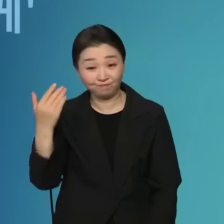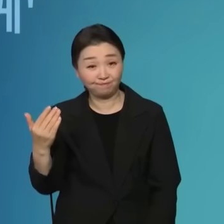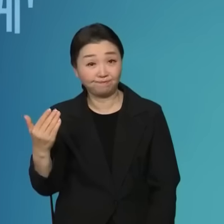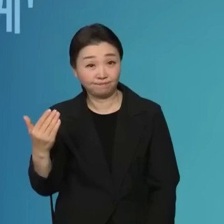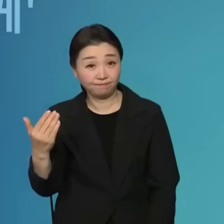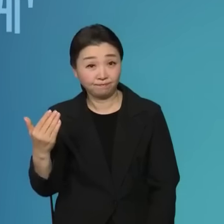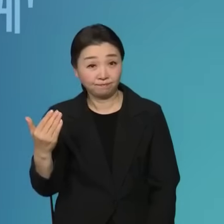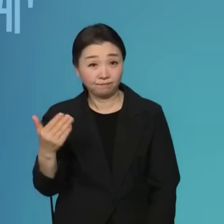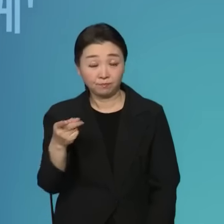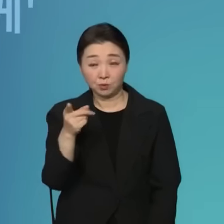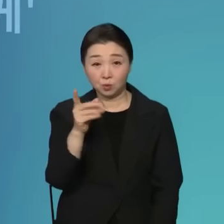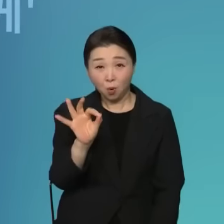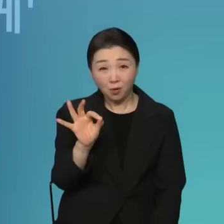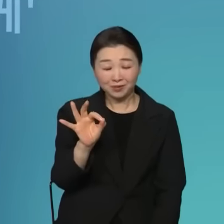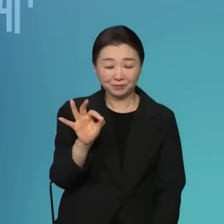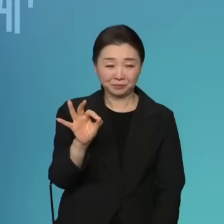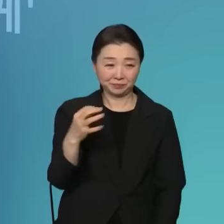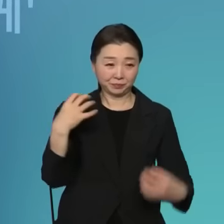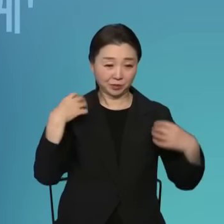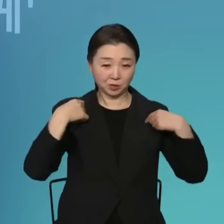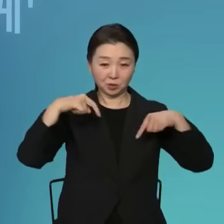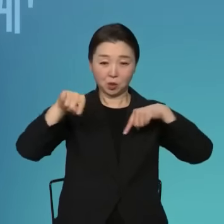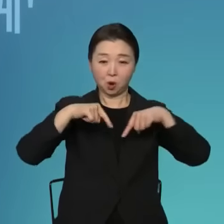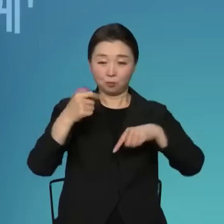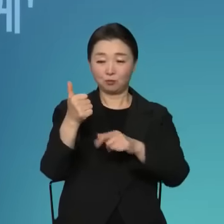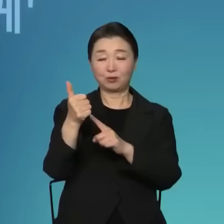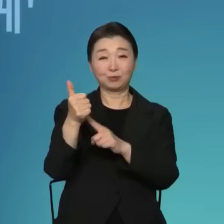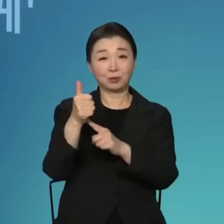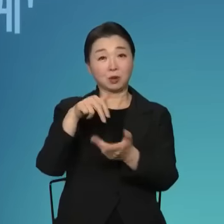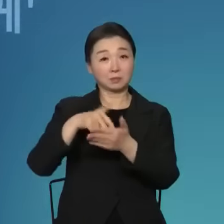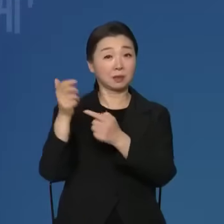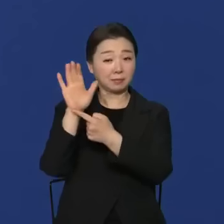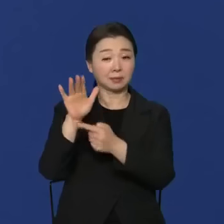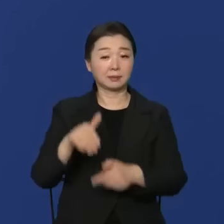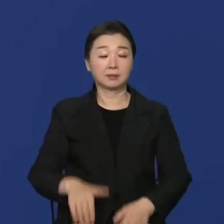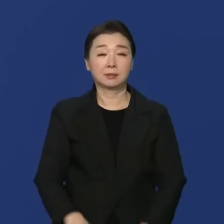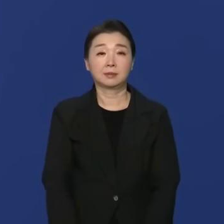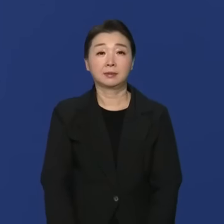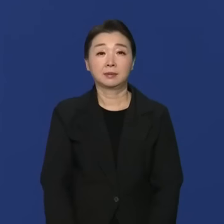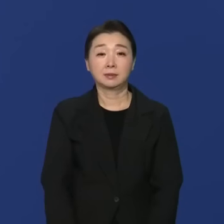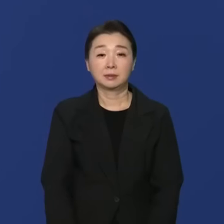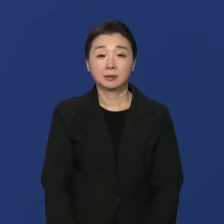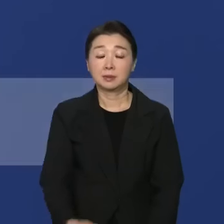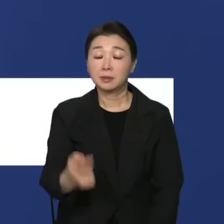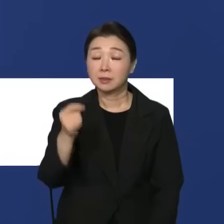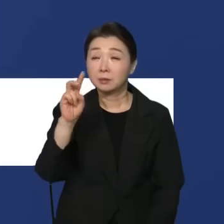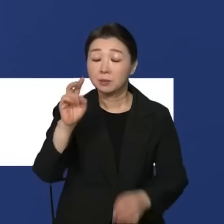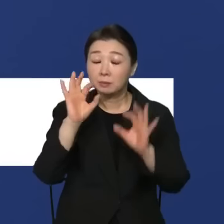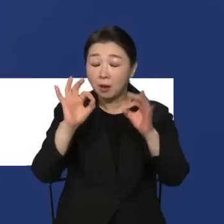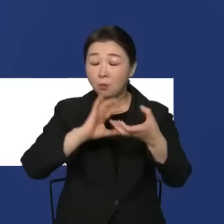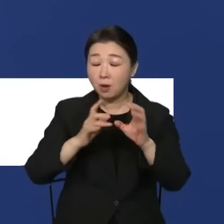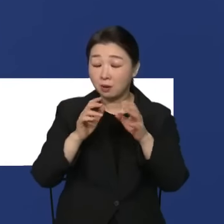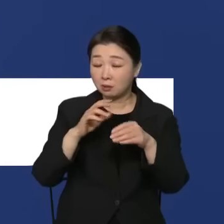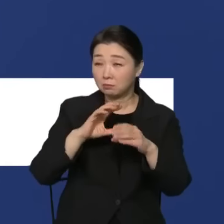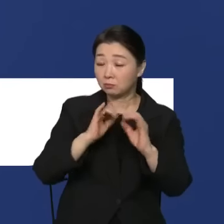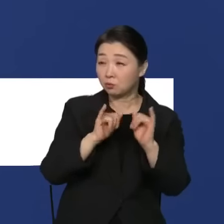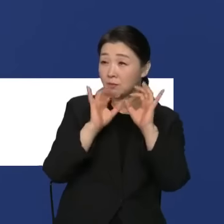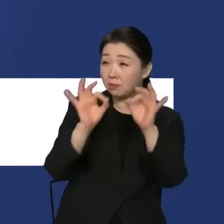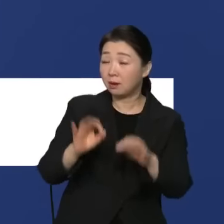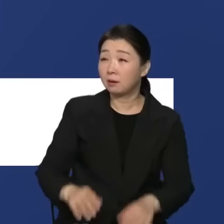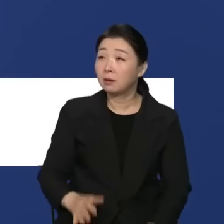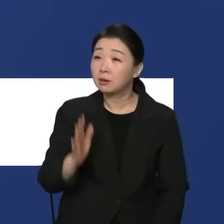나왔습니다. 홍철호 정무수석이 이 질문에 대한 입장을 밝혔습니다. TV를 통해서 회견을 지켜보는 국민들이